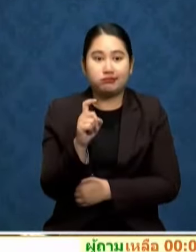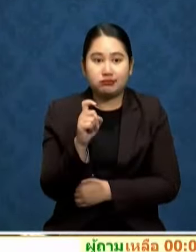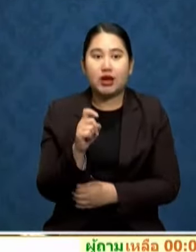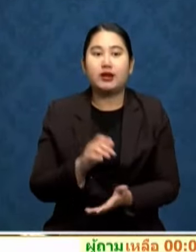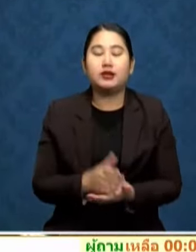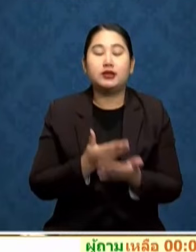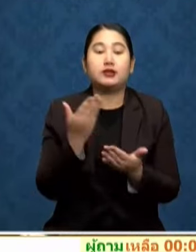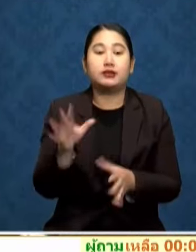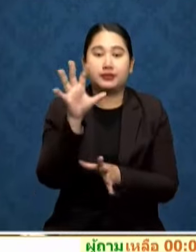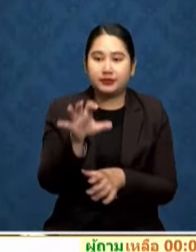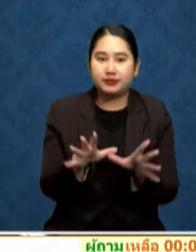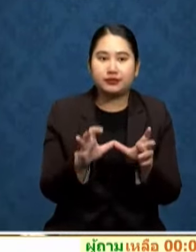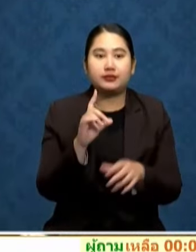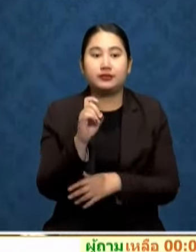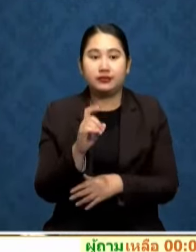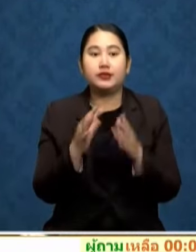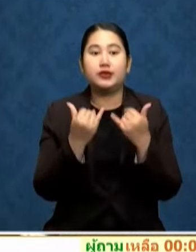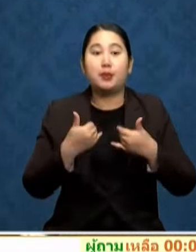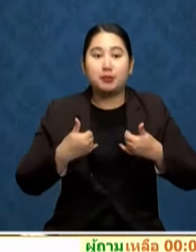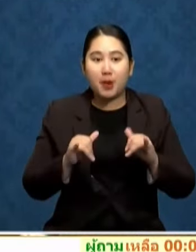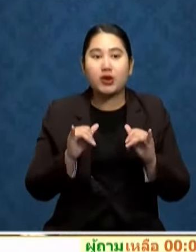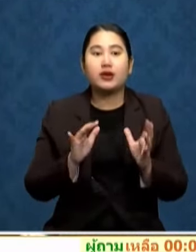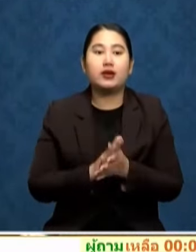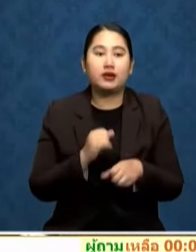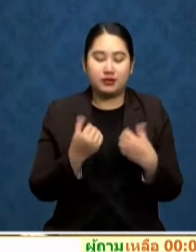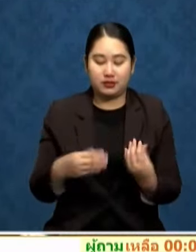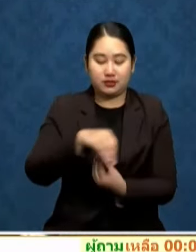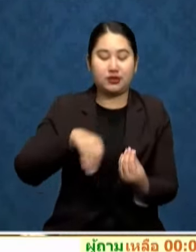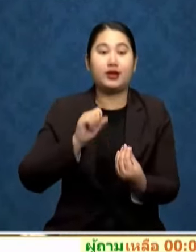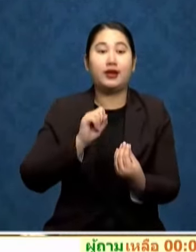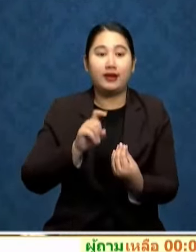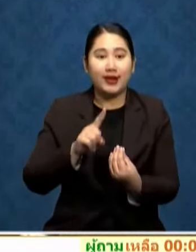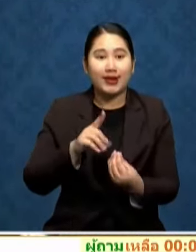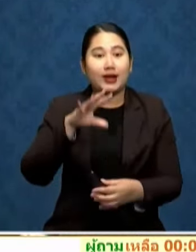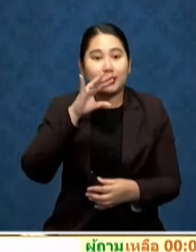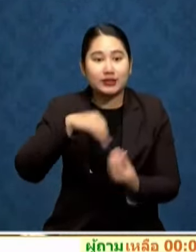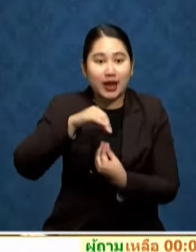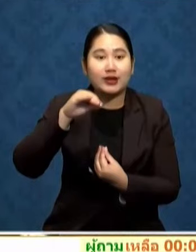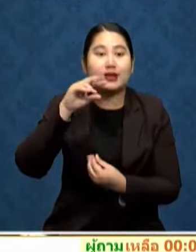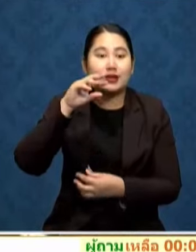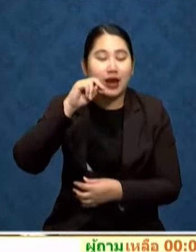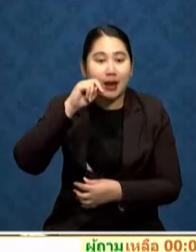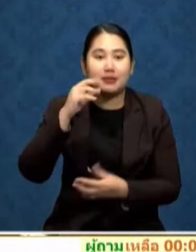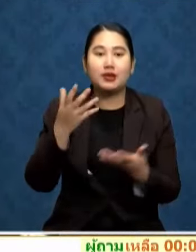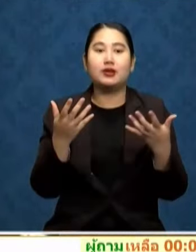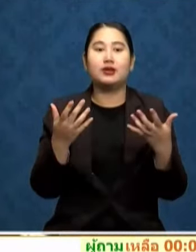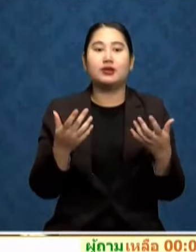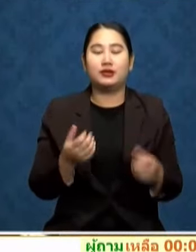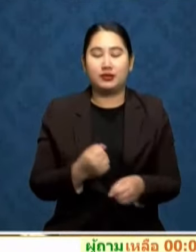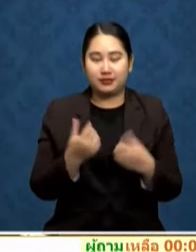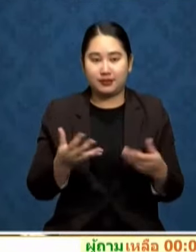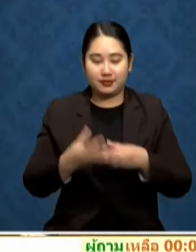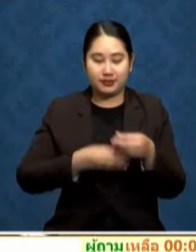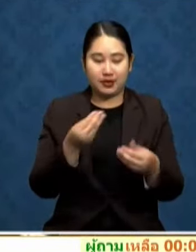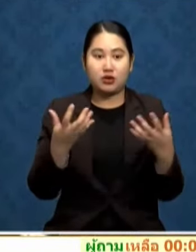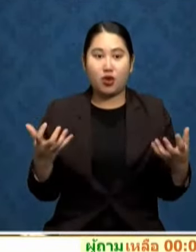ราะฉะนั้นวันนี้ถ้าปล่อยเป็นอย่างนี้ต่อไปเศรษฐกิจเรื่องของสัตว์น้ำท่านประธานครับวันนี้เนี่ยการค้า